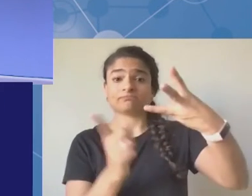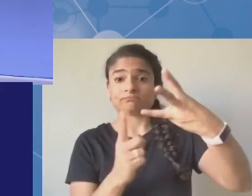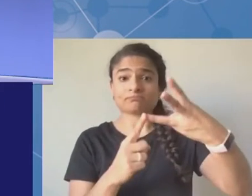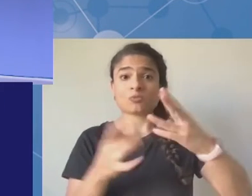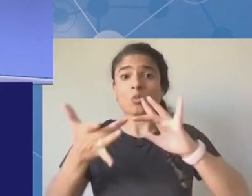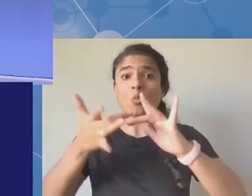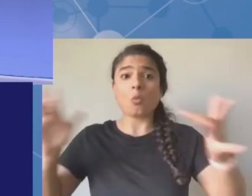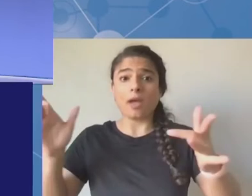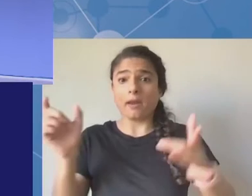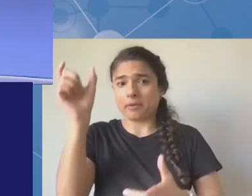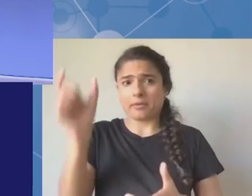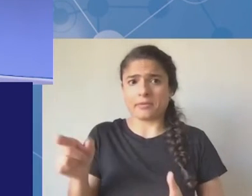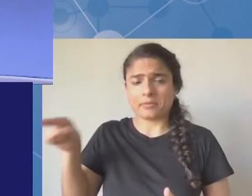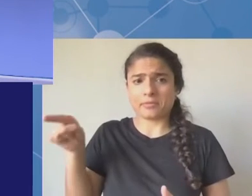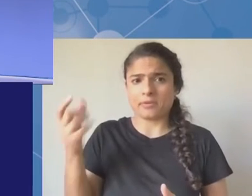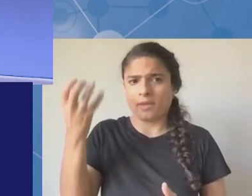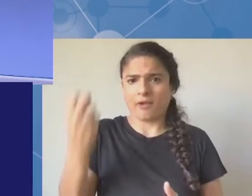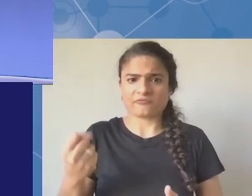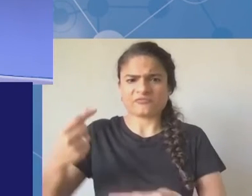Ганы.